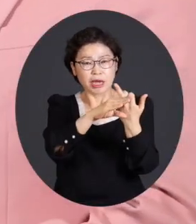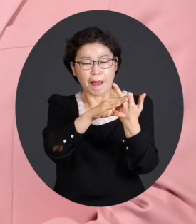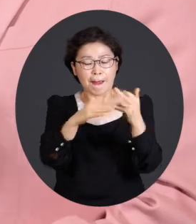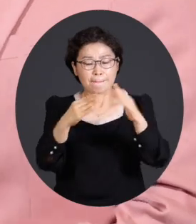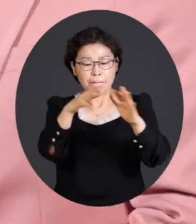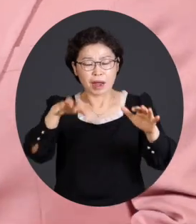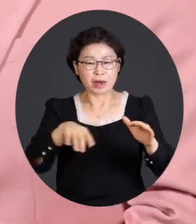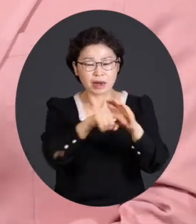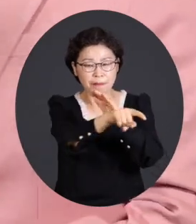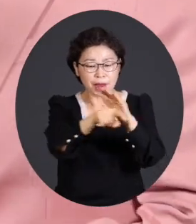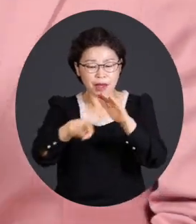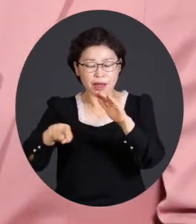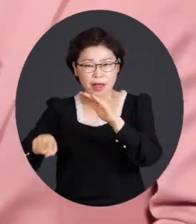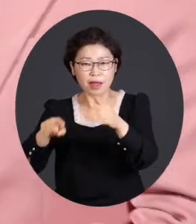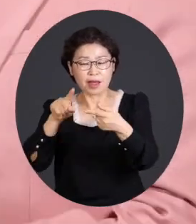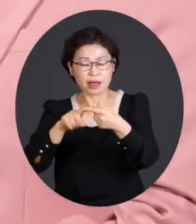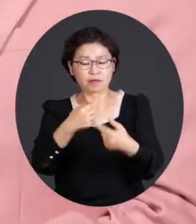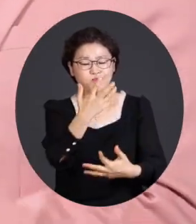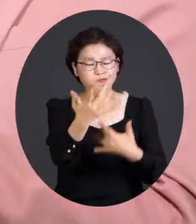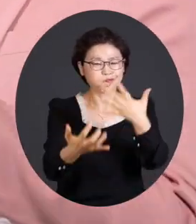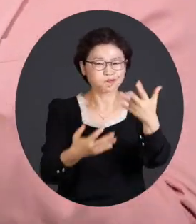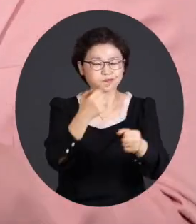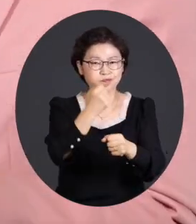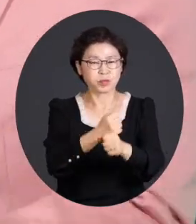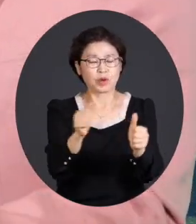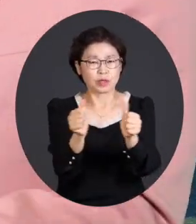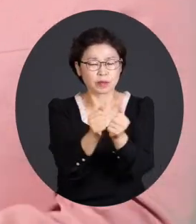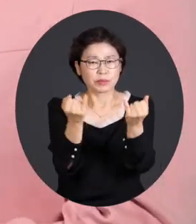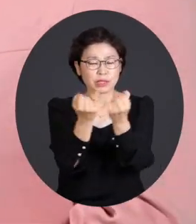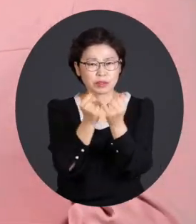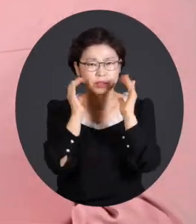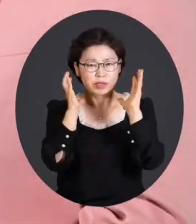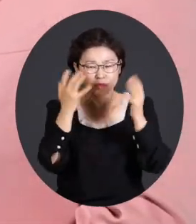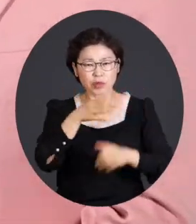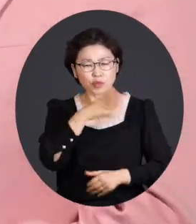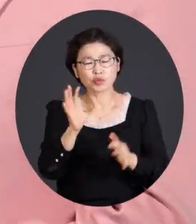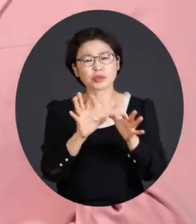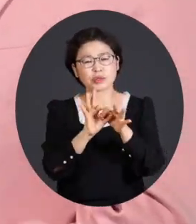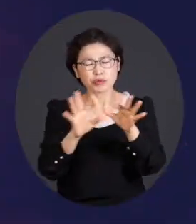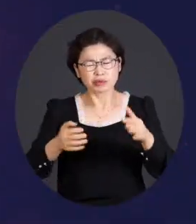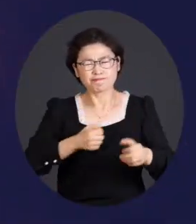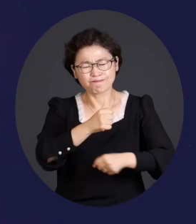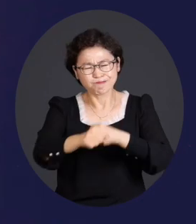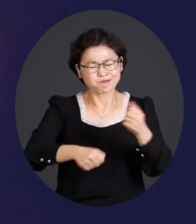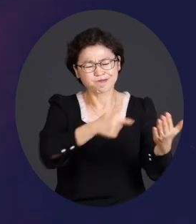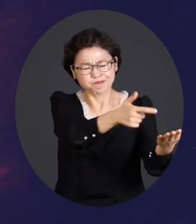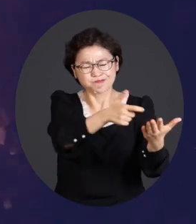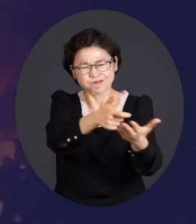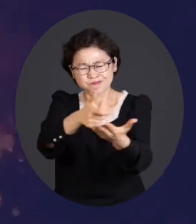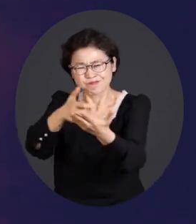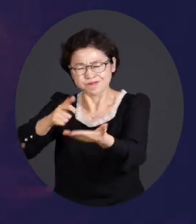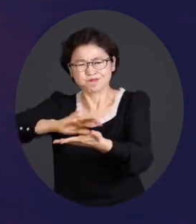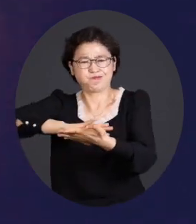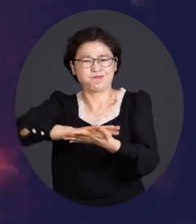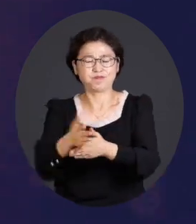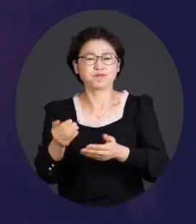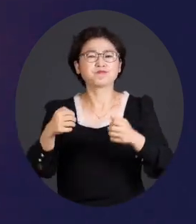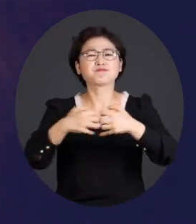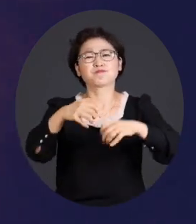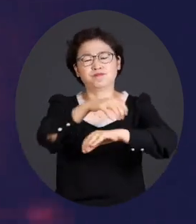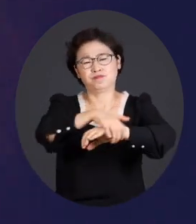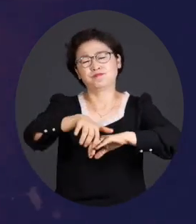들이닥쳐 집집마다 불을 지르고 남녀노소 가림없이 무차별 학살하는 초토화 작전을